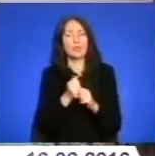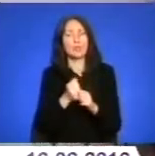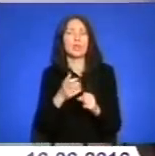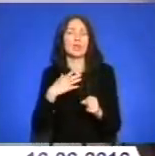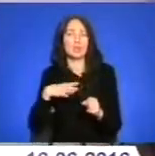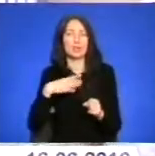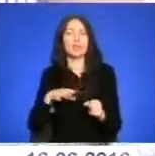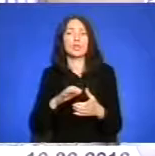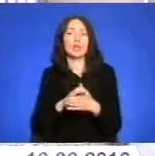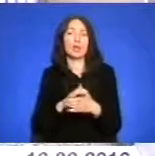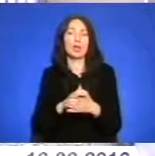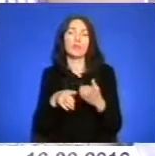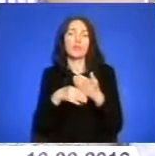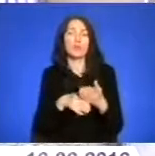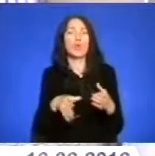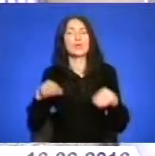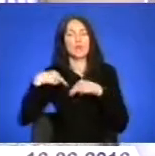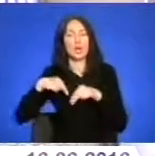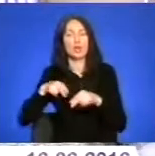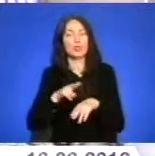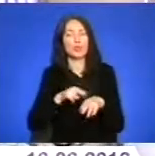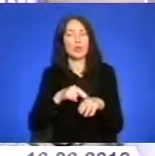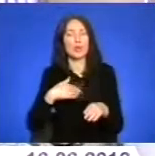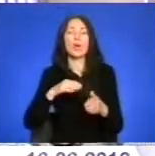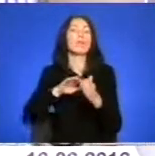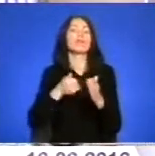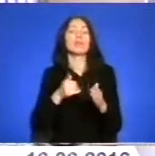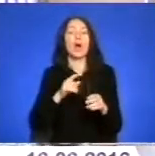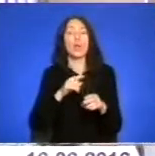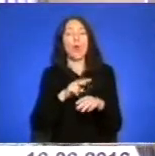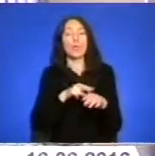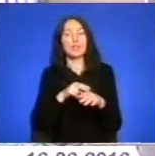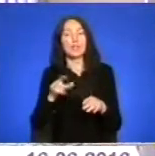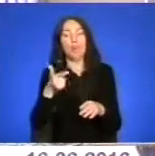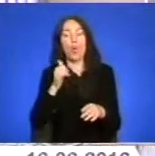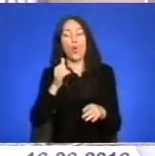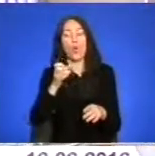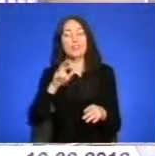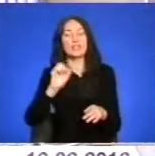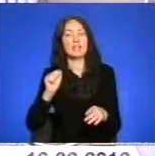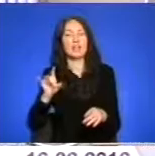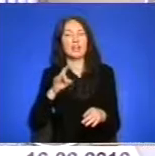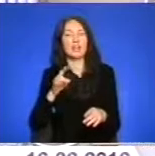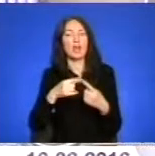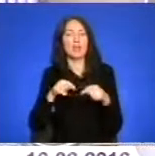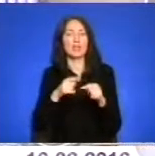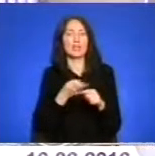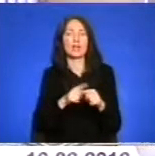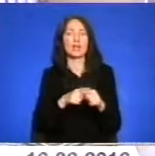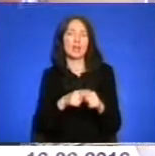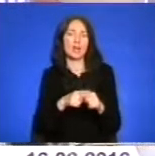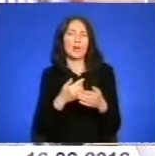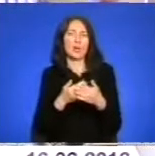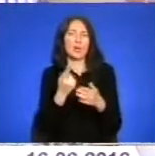з поліцейськими. Ми визиваємо оперативну групу Гусятинського райвідділу. Це, як правило, затягує до години часу. А